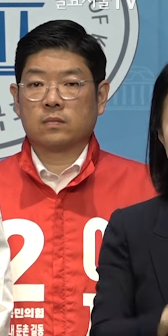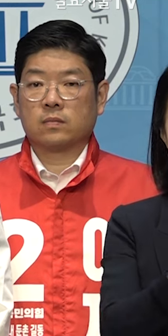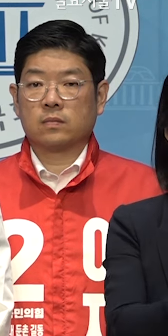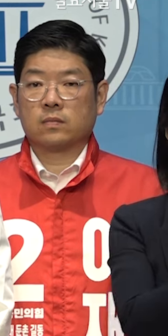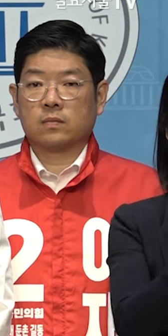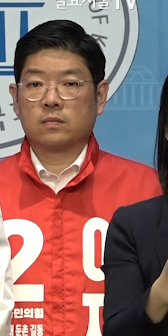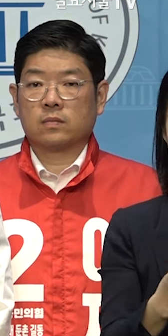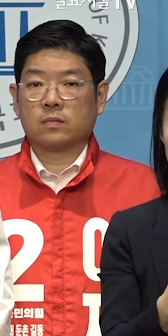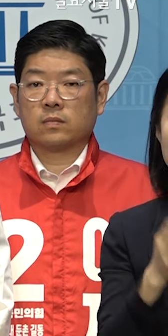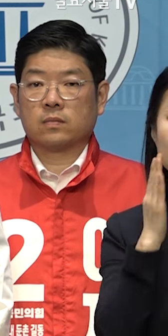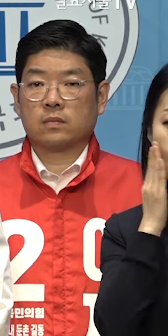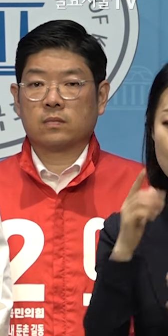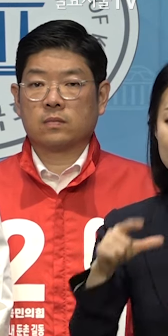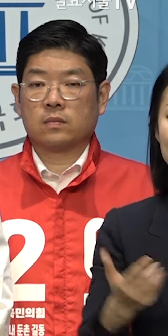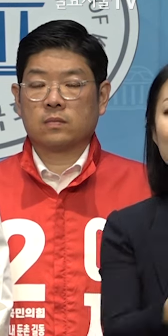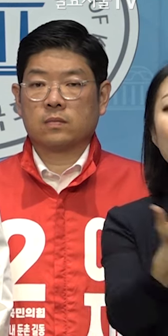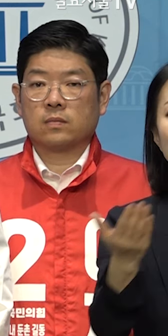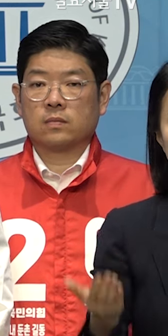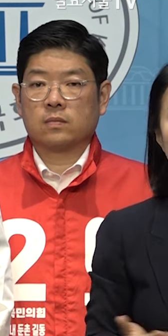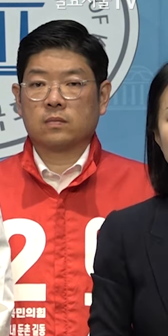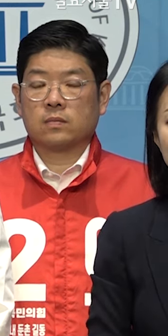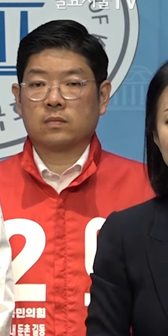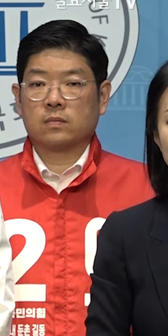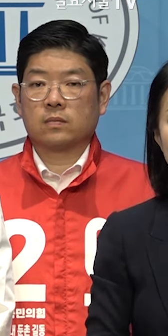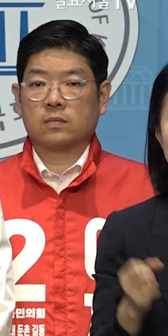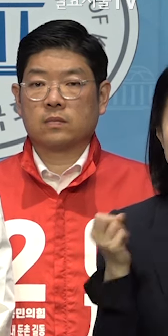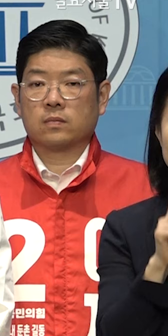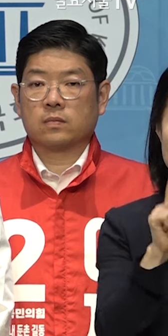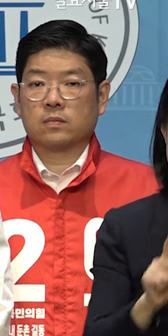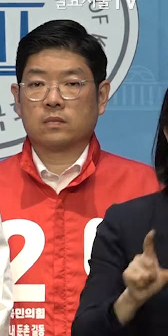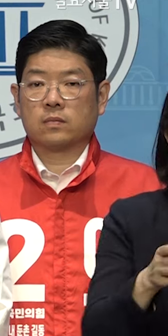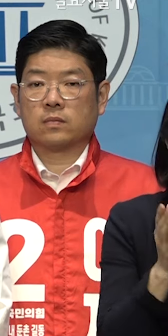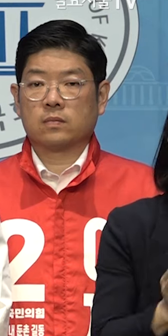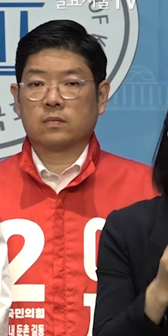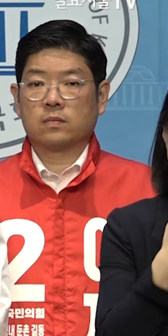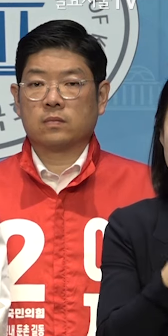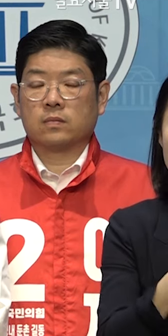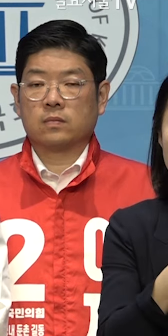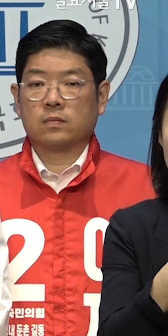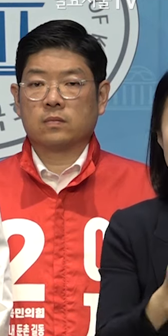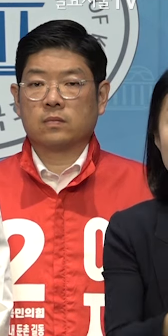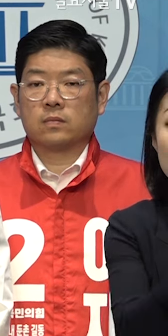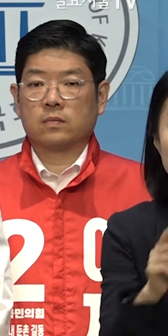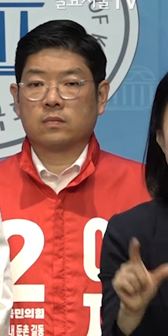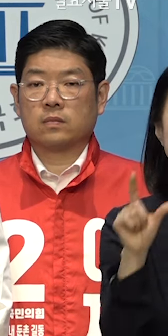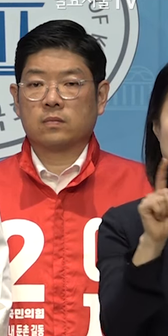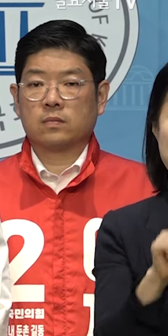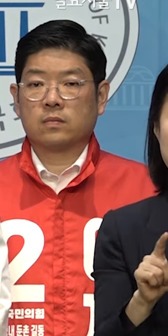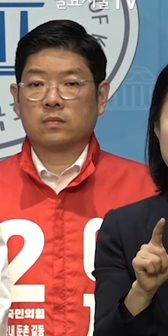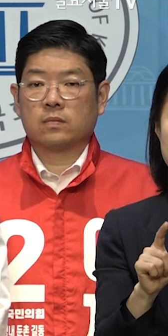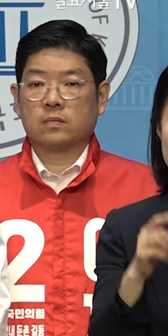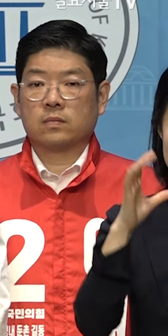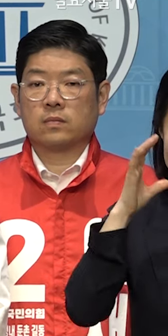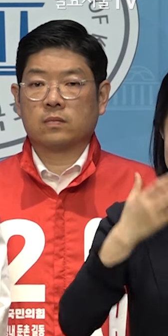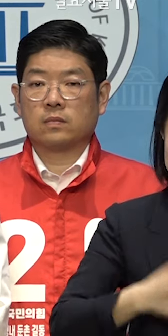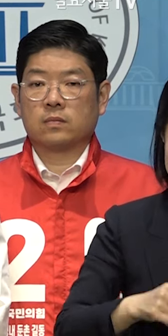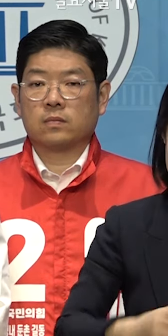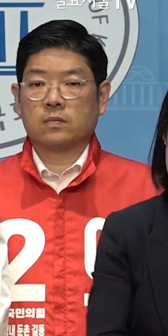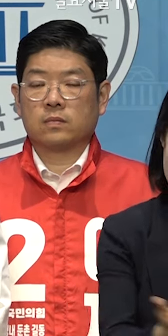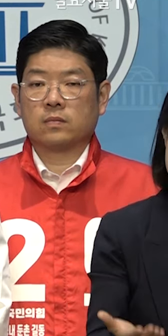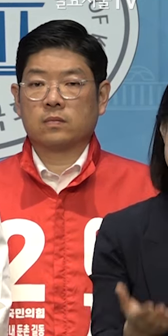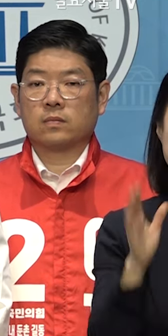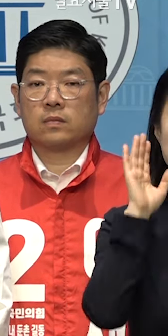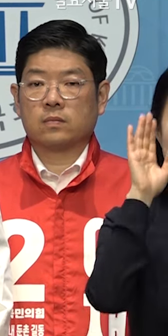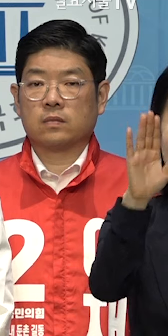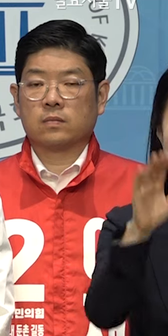강동중 도봉구의 권자 여러분 거듭 호소합니다 부 여러분의 삶 아이들의 미래를